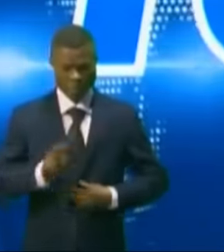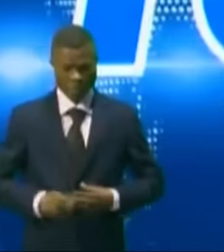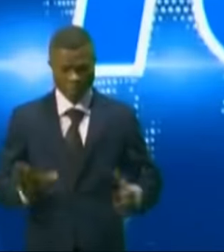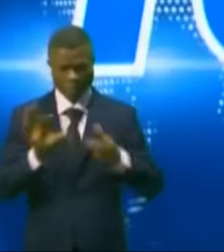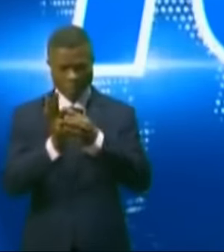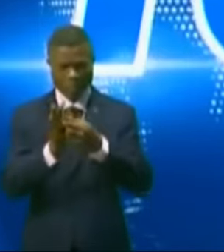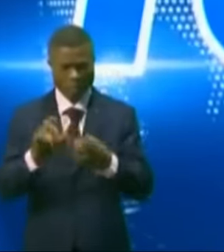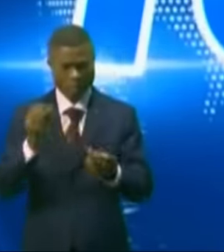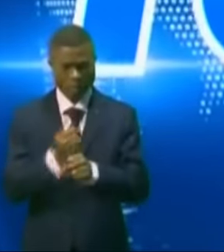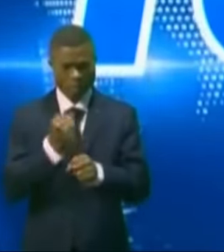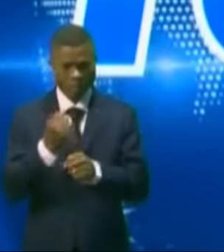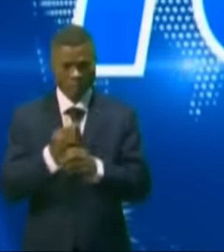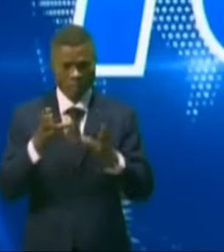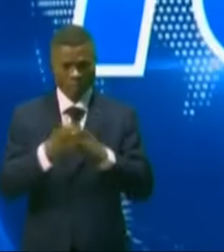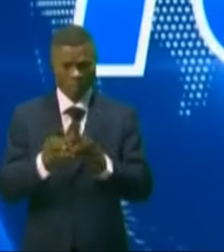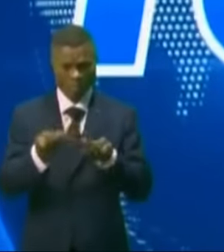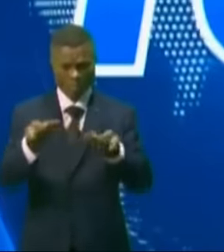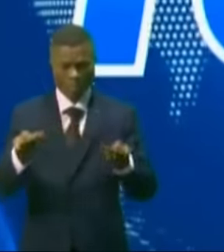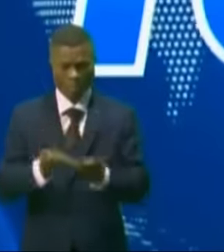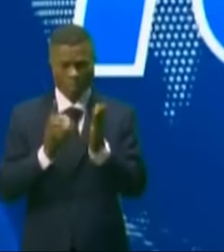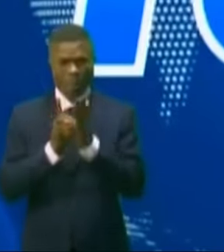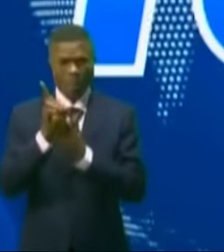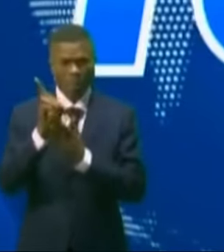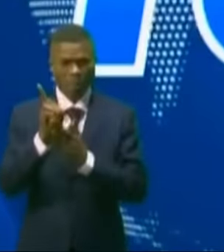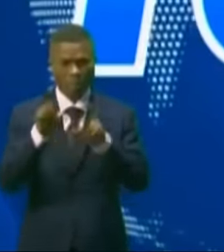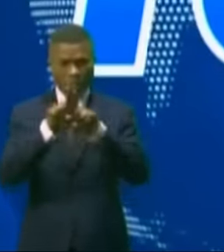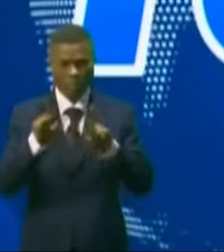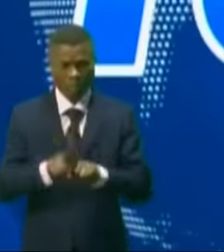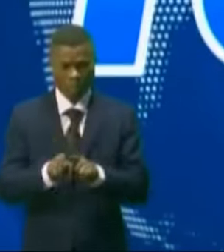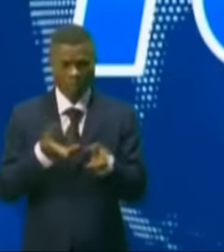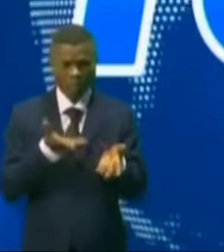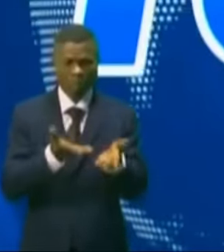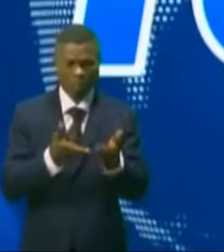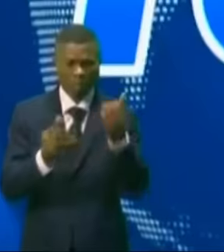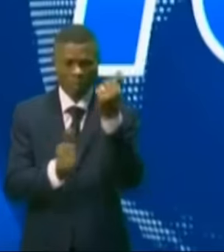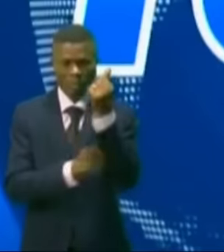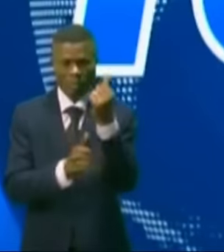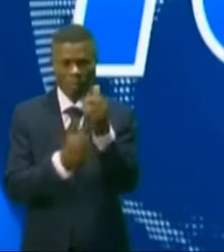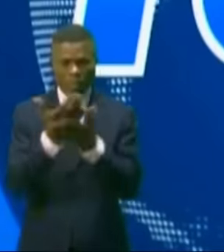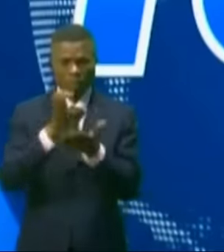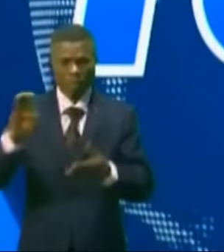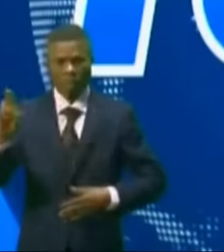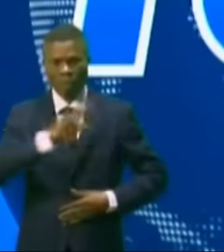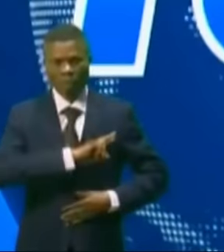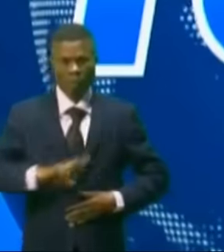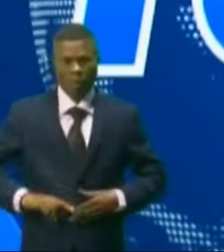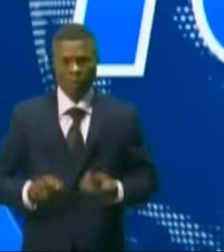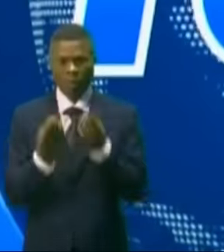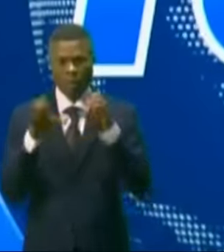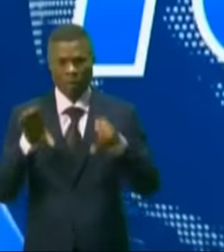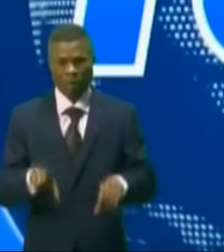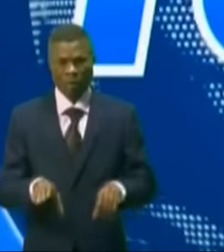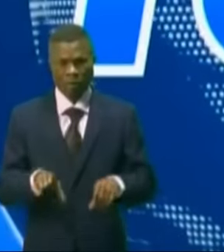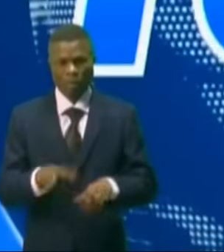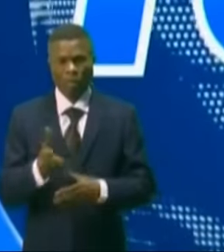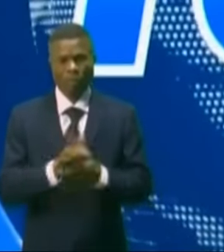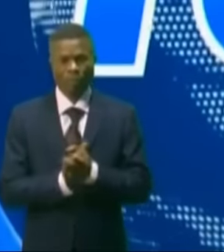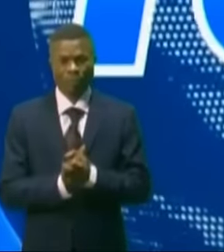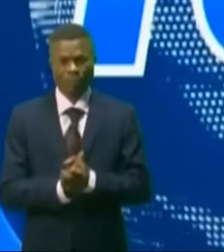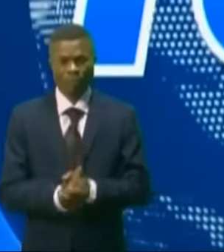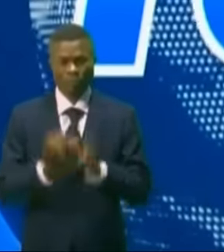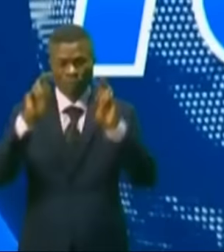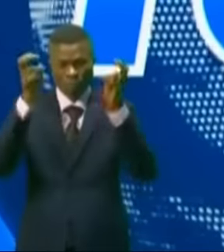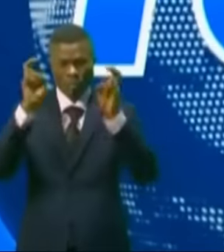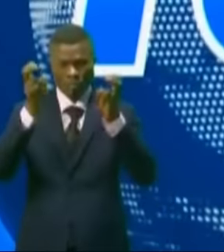de coopération dans les vastes domaines de développement et de l'aide humanitaire dans la partie est de la République démocratique du Congo. Les